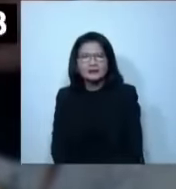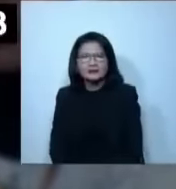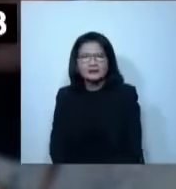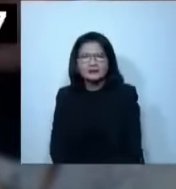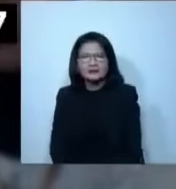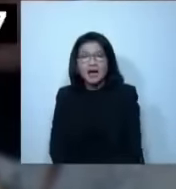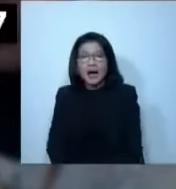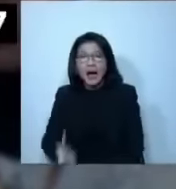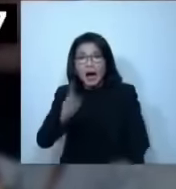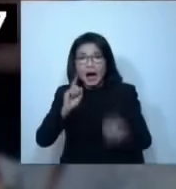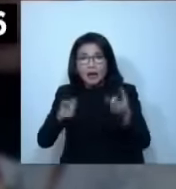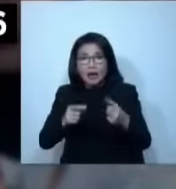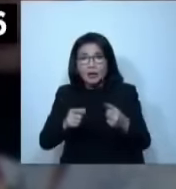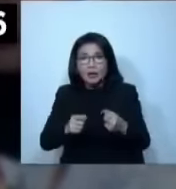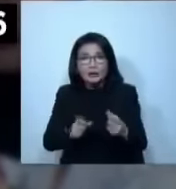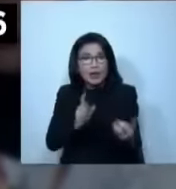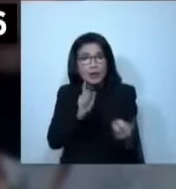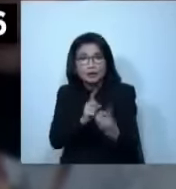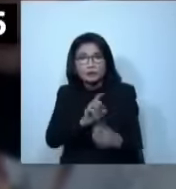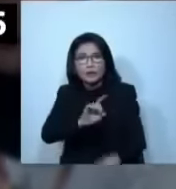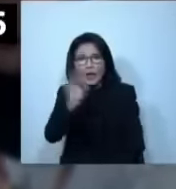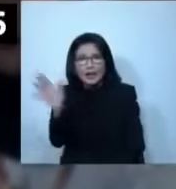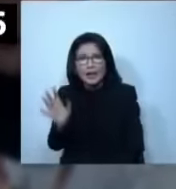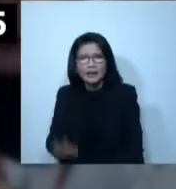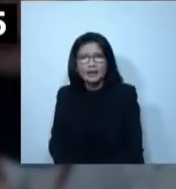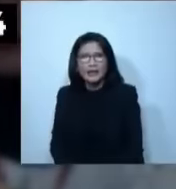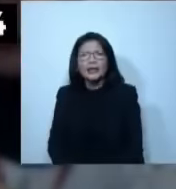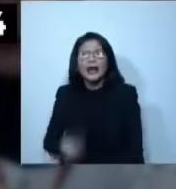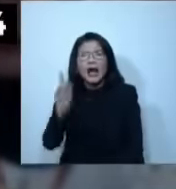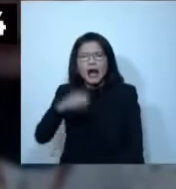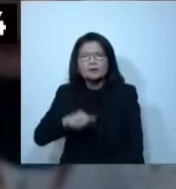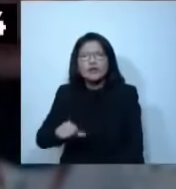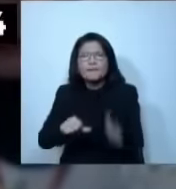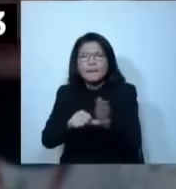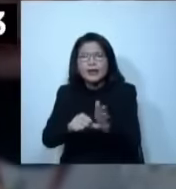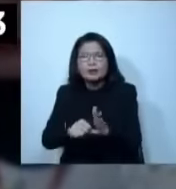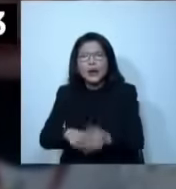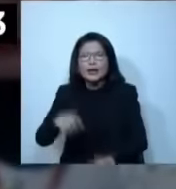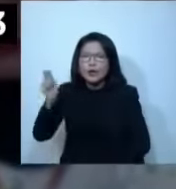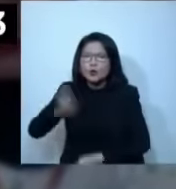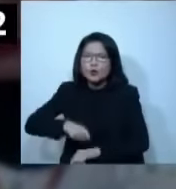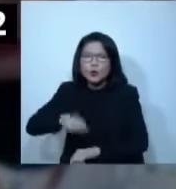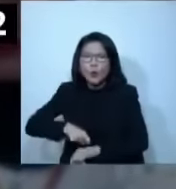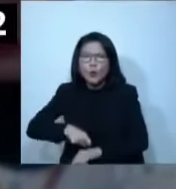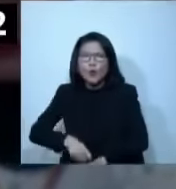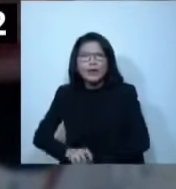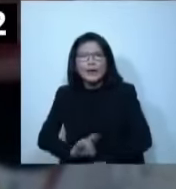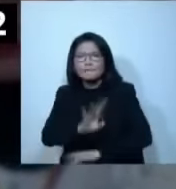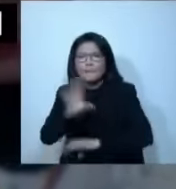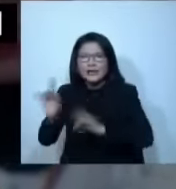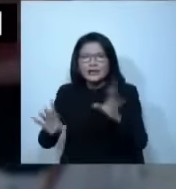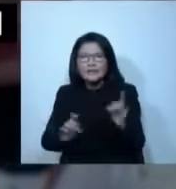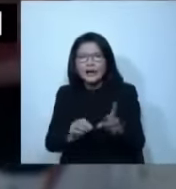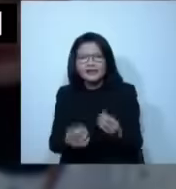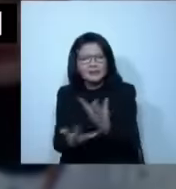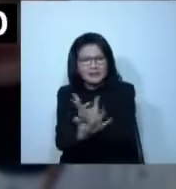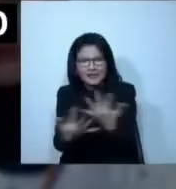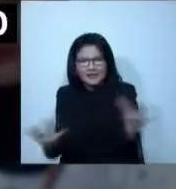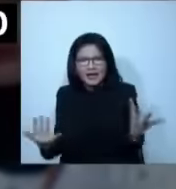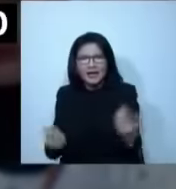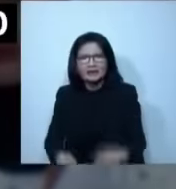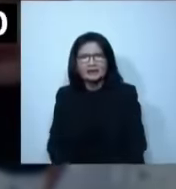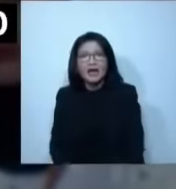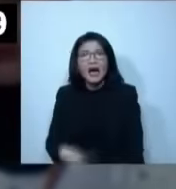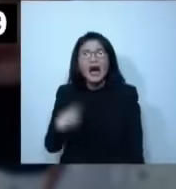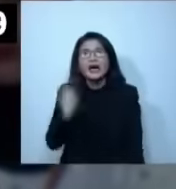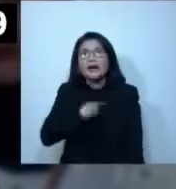ketika mereka berhadapan dengan pihak lain, seringkali mereka membutuhkan bantuan hukum. Karena mereka berhadapan dengan berbagai unsur yang ada di masyarakat. Karena